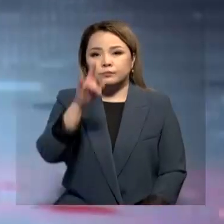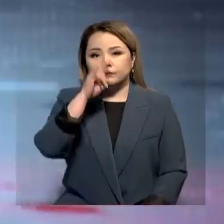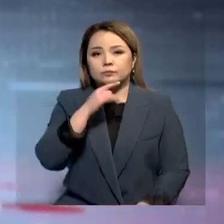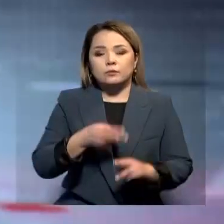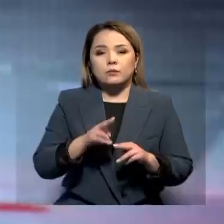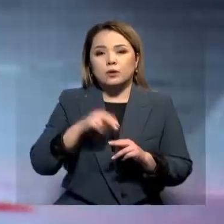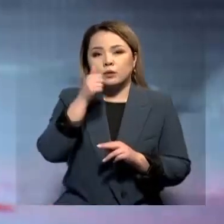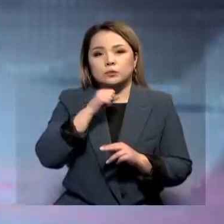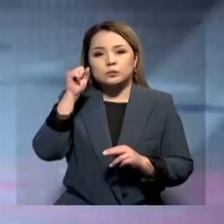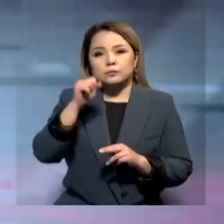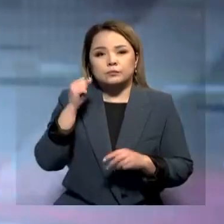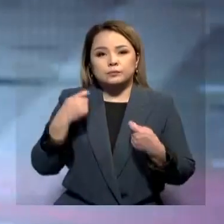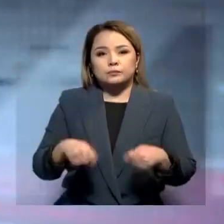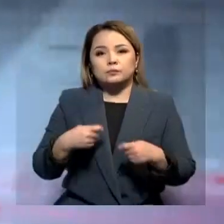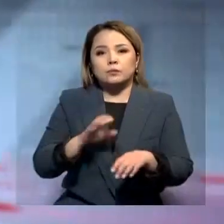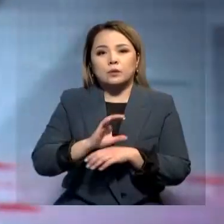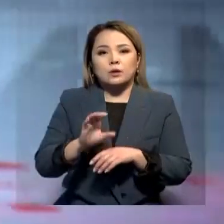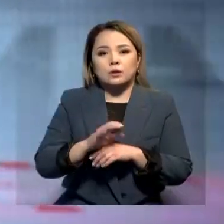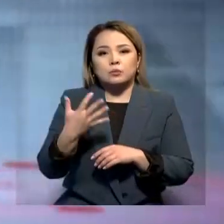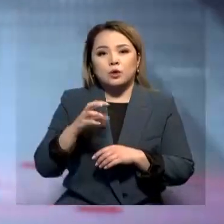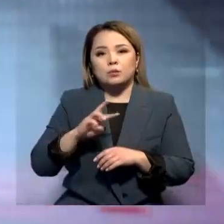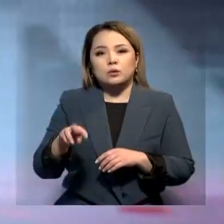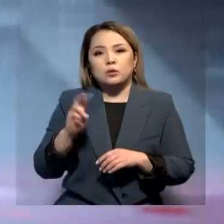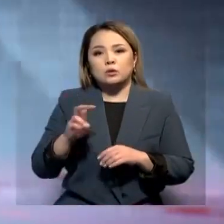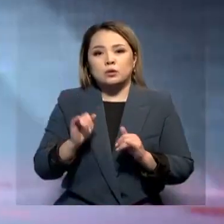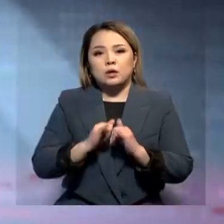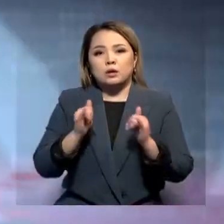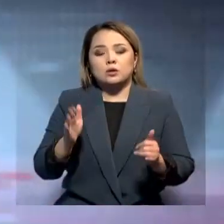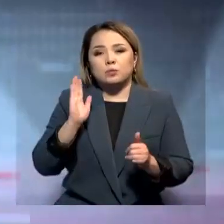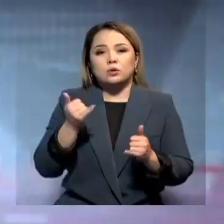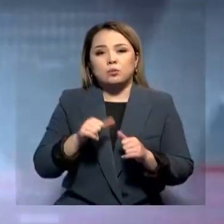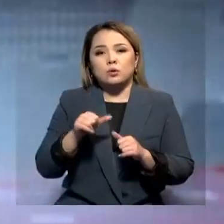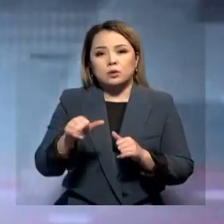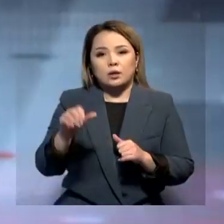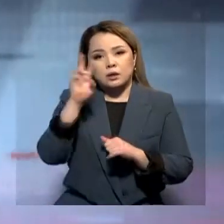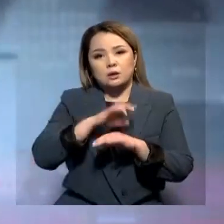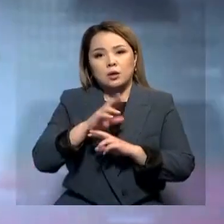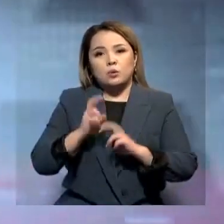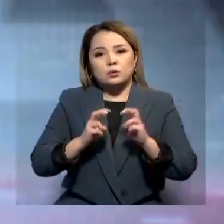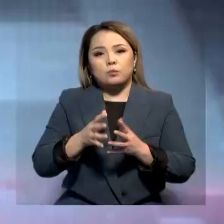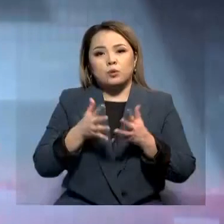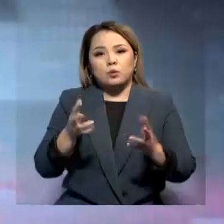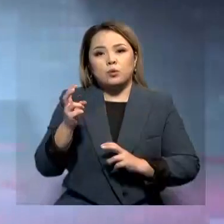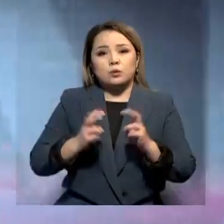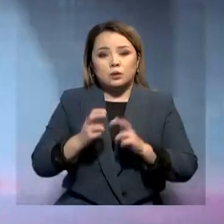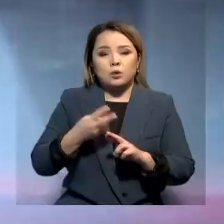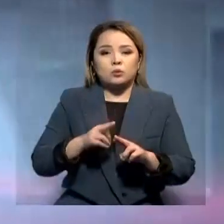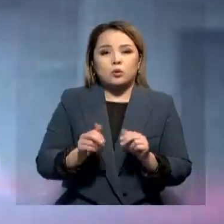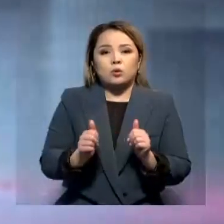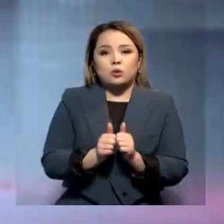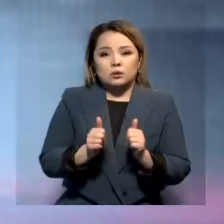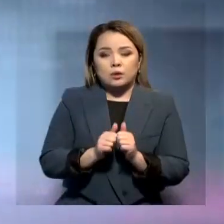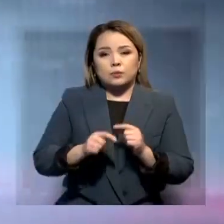Қазақстан биыл Өзбекстанға тауар экспортын 500 миллион долларға арттырады. Одан бөлек елде өндірілген біраз өнім осы көршіміз